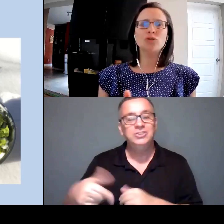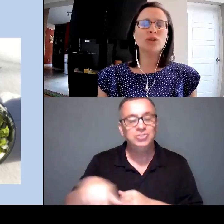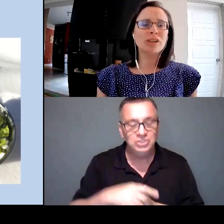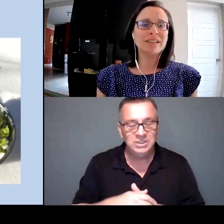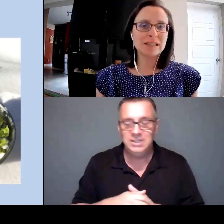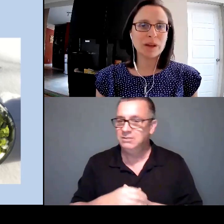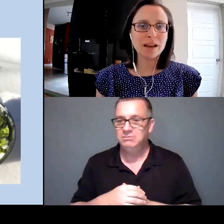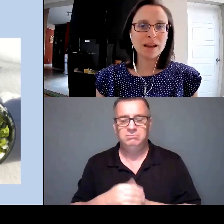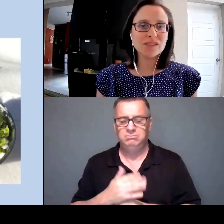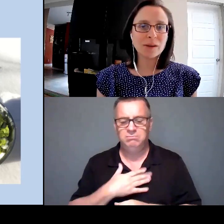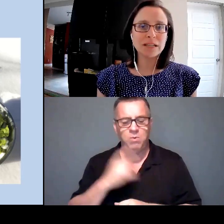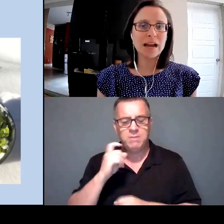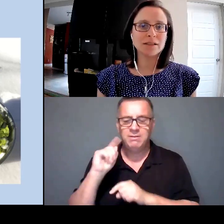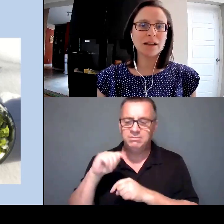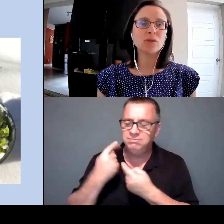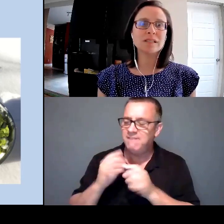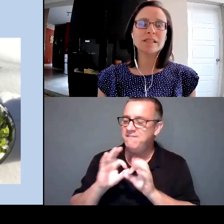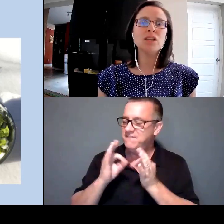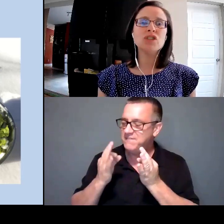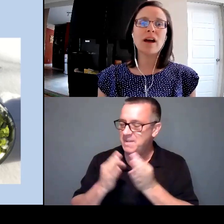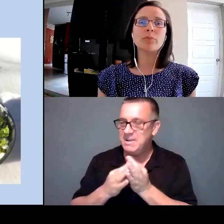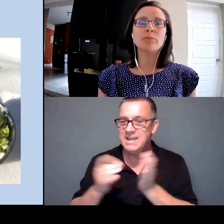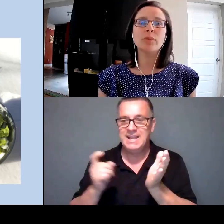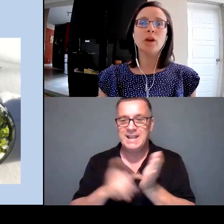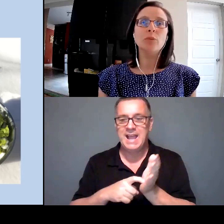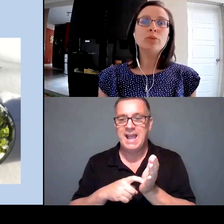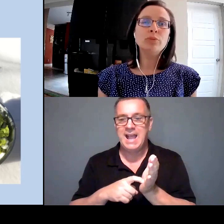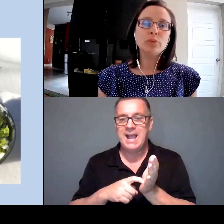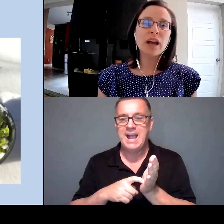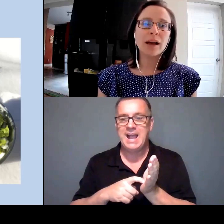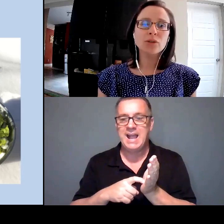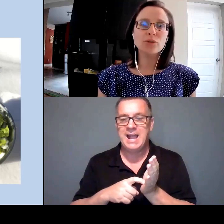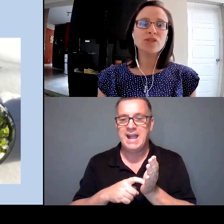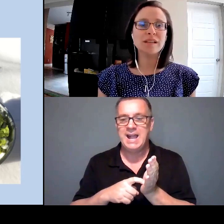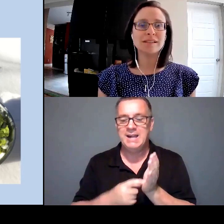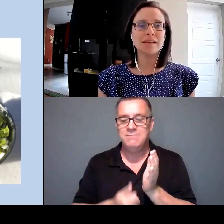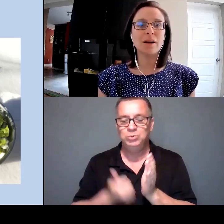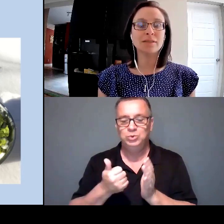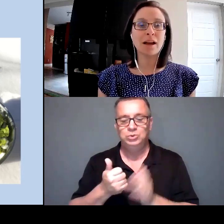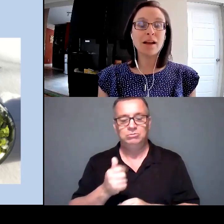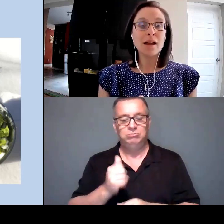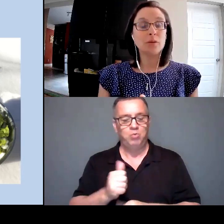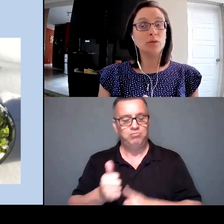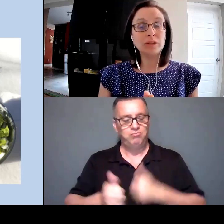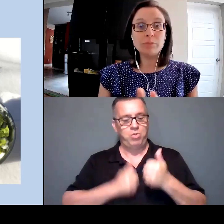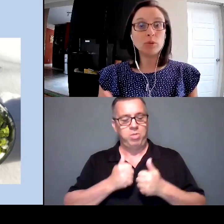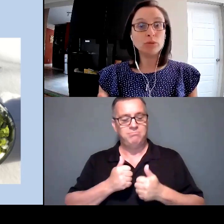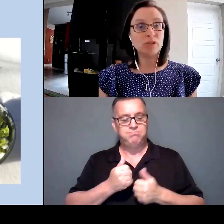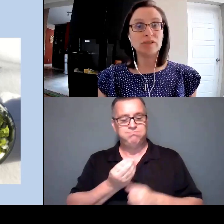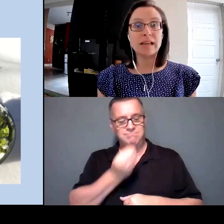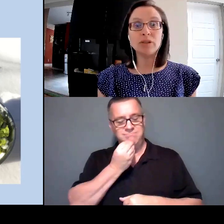de toute notre expérience familiale, quand on se dirige vers une plus grande autosuffisance alimentaire. On